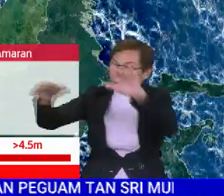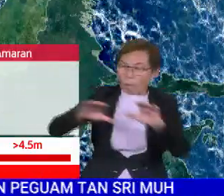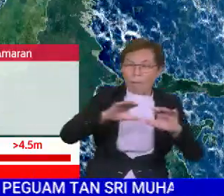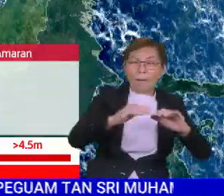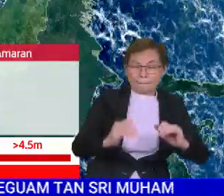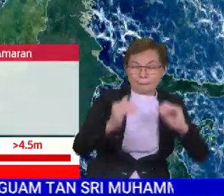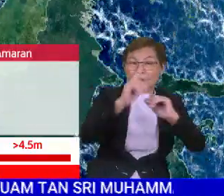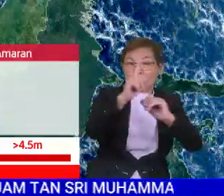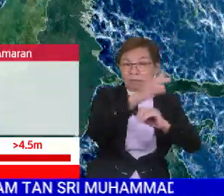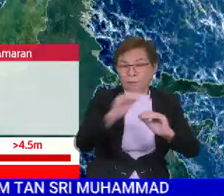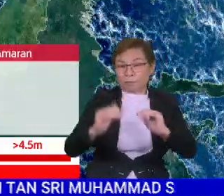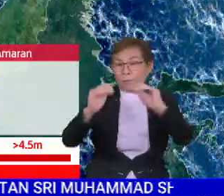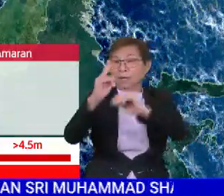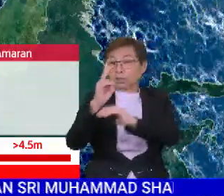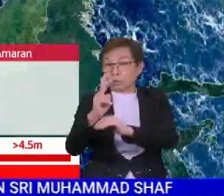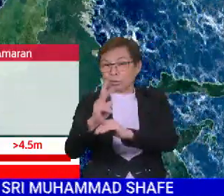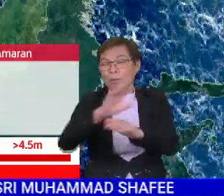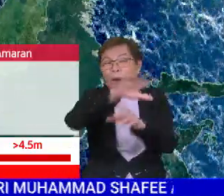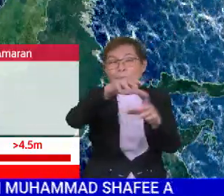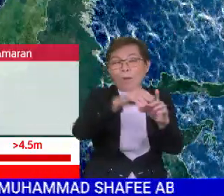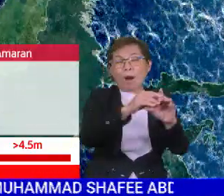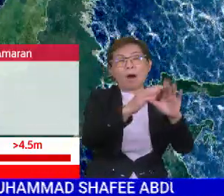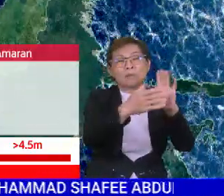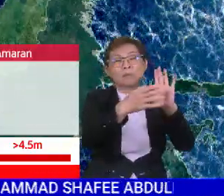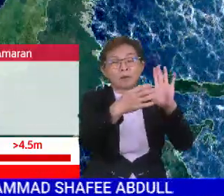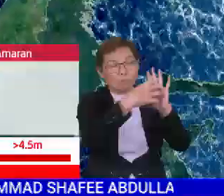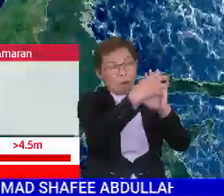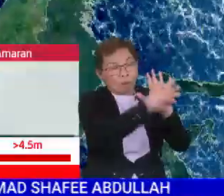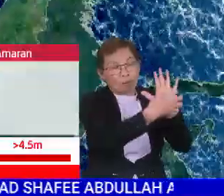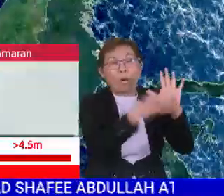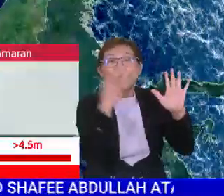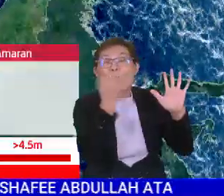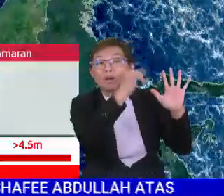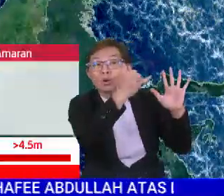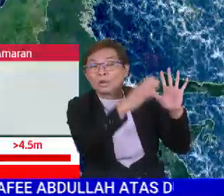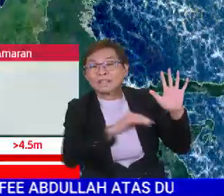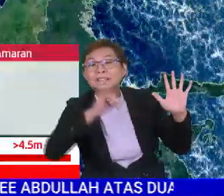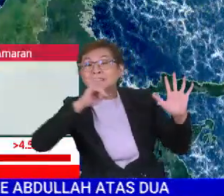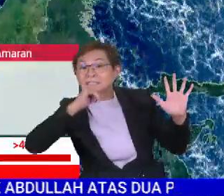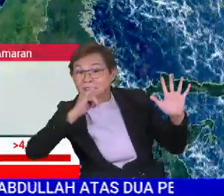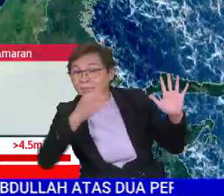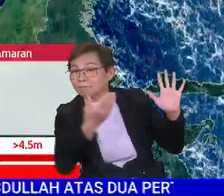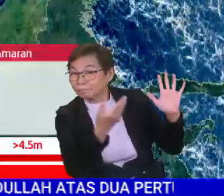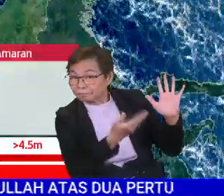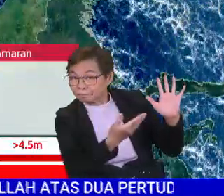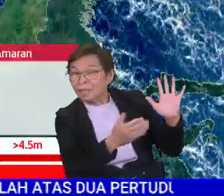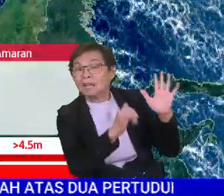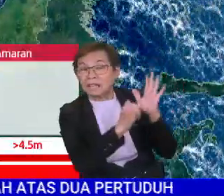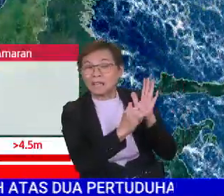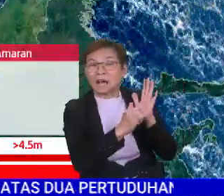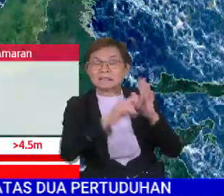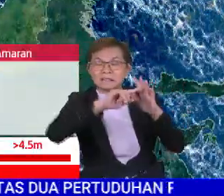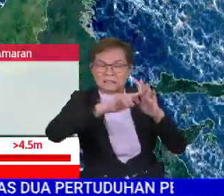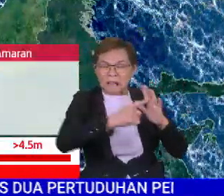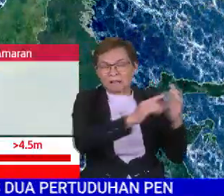juga kedua melibatkan kawasan-kawasan yang berwarna kuning dan juga jingga berkenaan. Keadaan ini akan